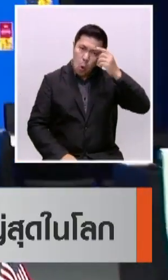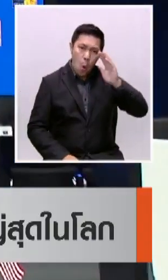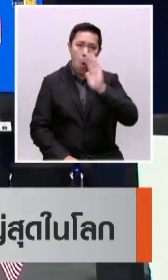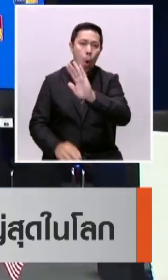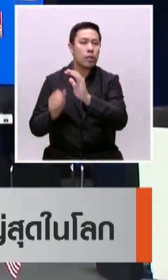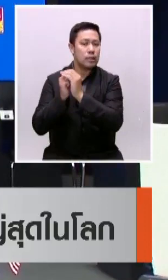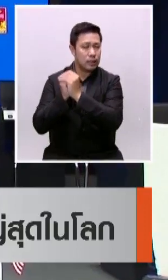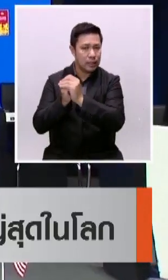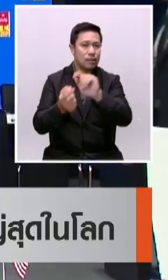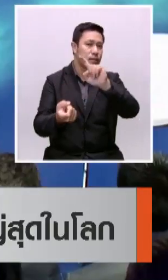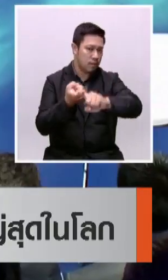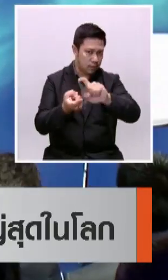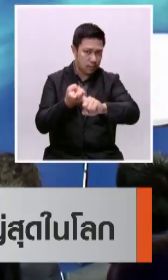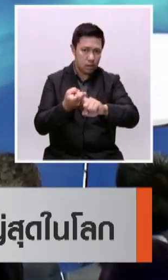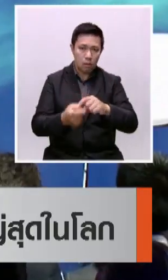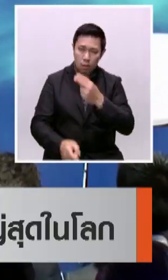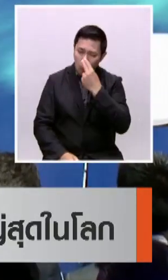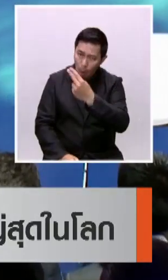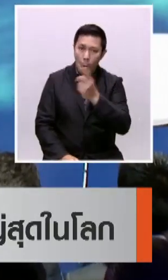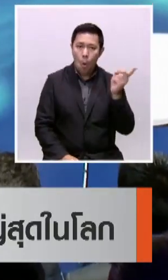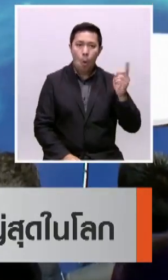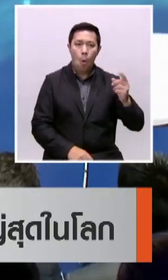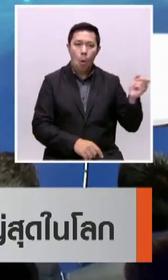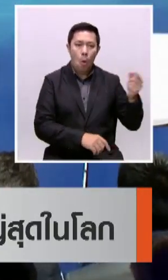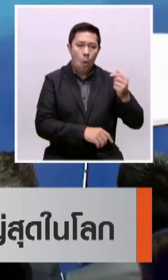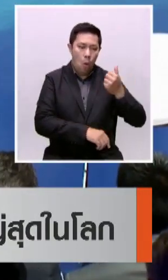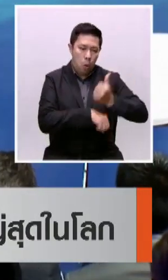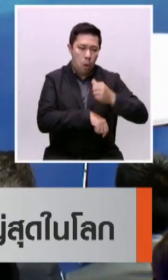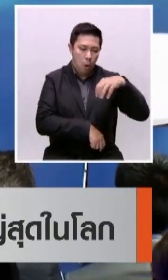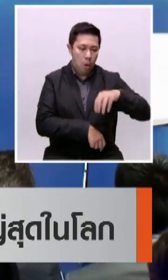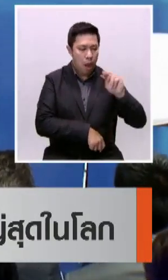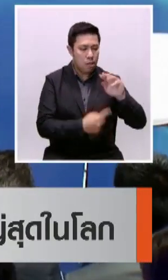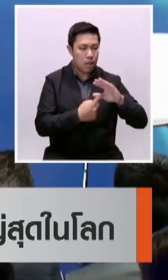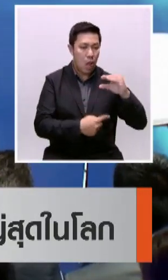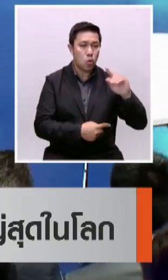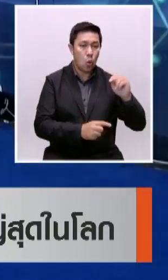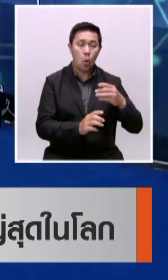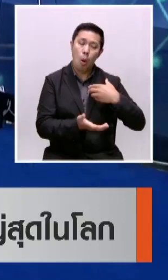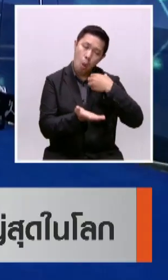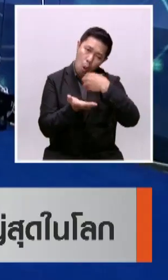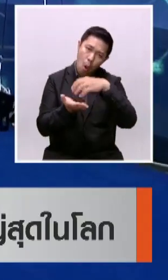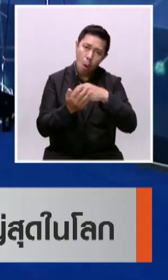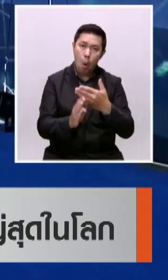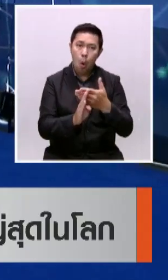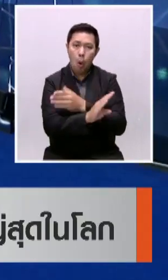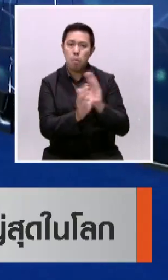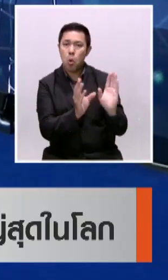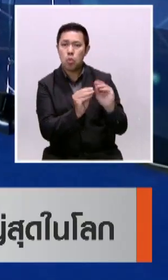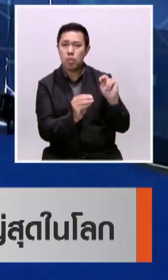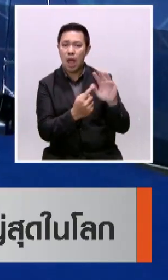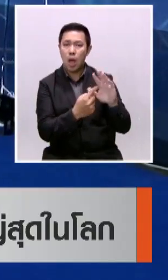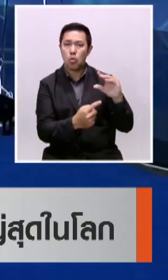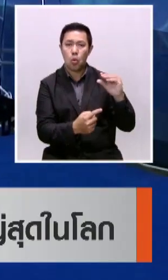มองของจีนและรัสเซียนะครับความเห็นล่าสุดของโตเซนเบิร์กนั้นก็มีขึ้นก่อนหน้าการประชุมสุดยอดนาโต้ที่กรุงมาดริด